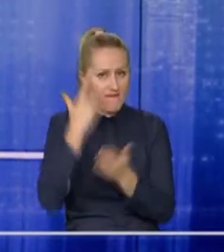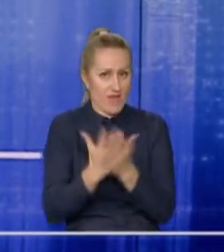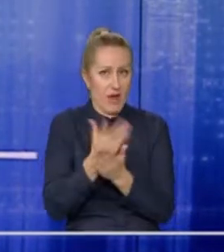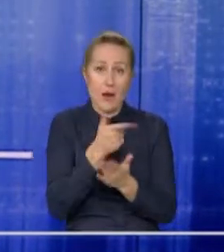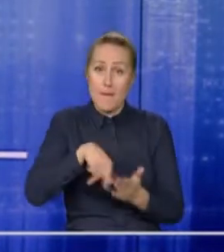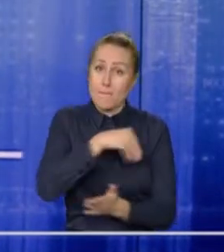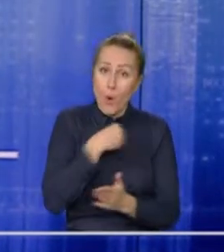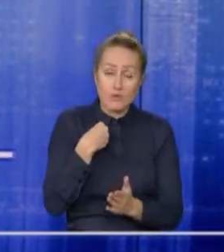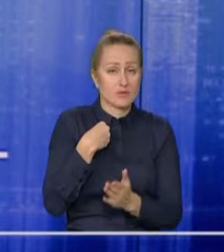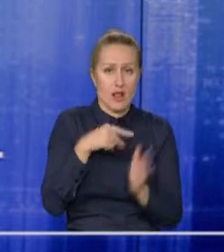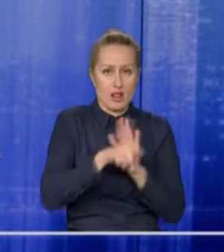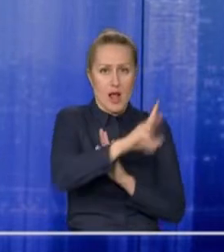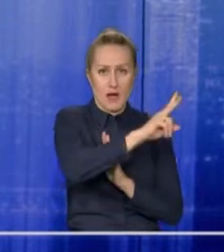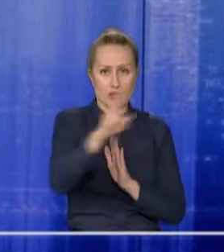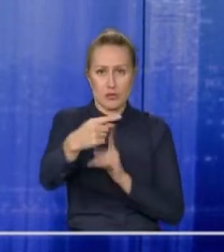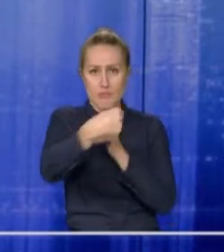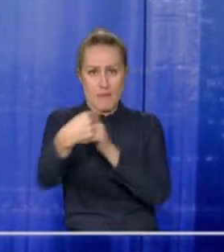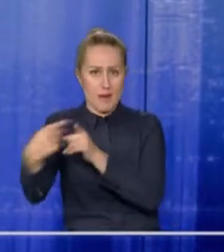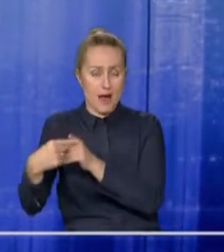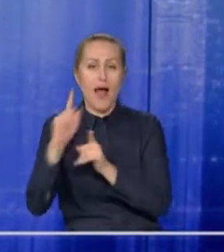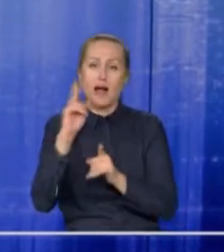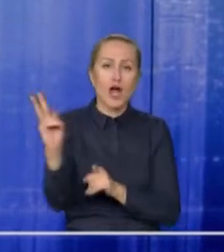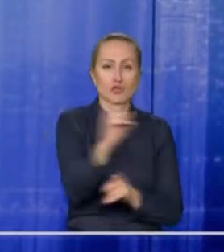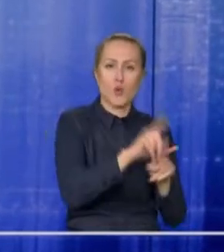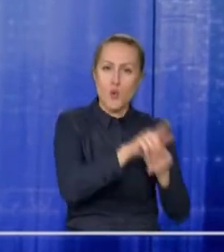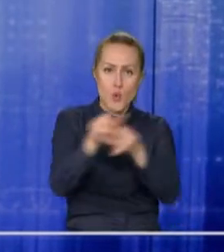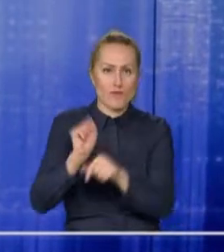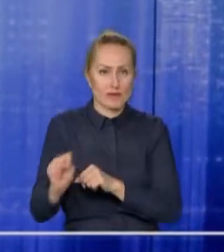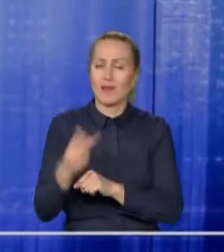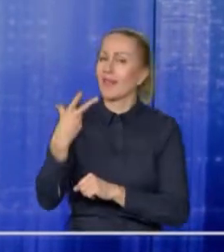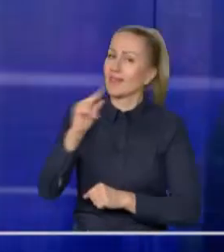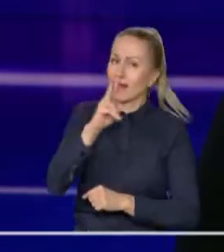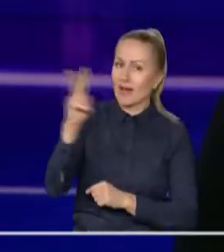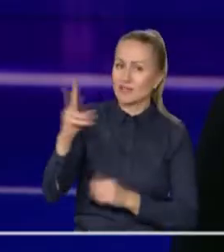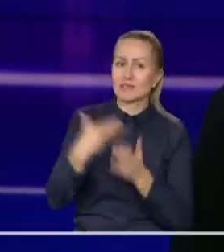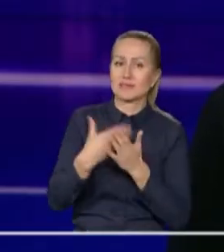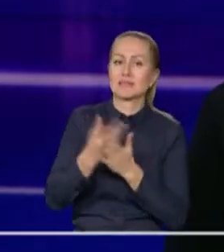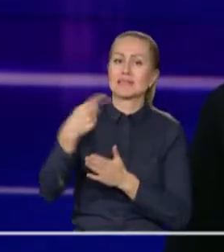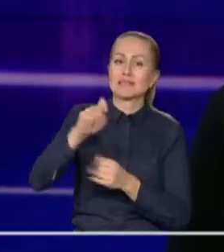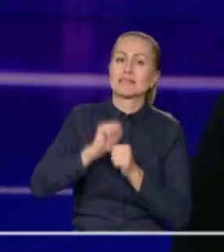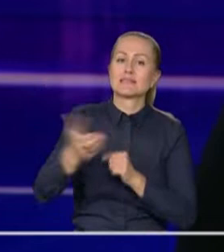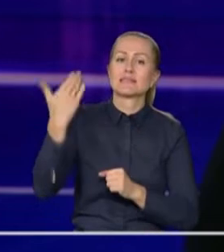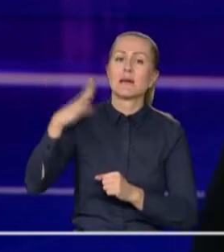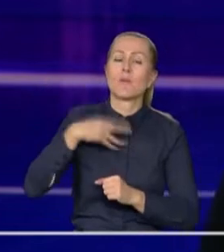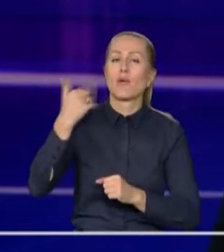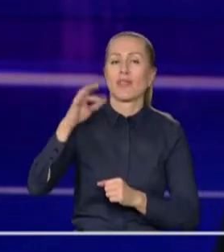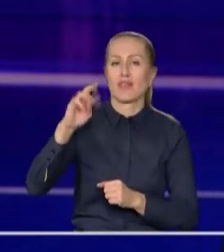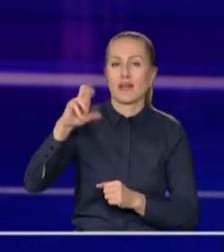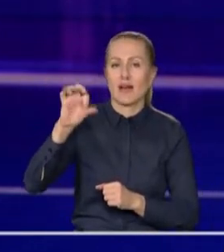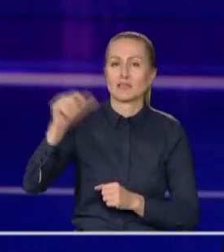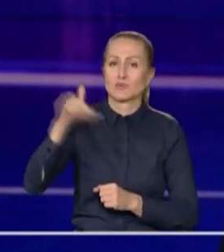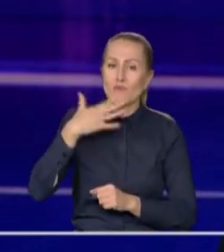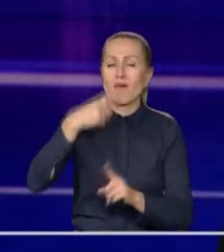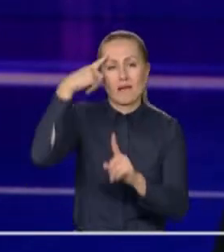dla wszystkich i dla każdego jest taka sama. I taka, no, nie myślę... dla każdego, bo Sławomir Nitras mówił wcześniej, że katolików